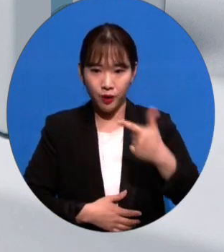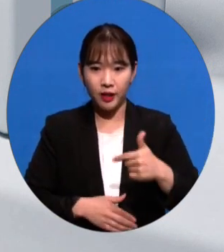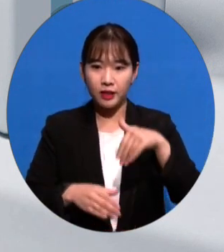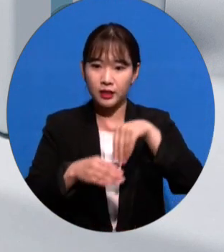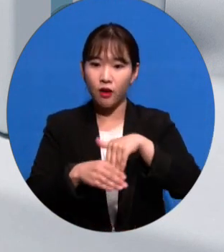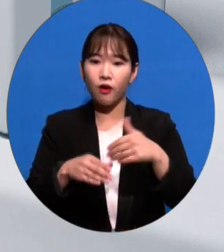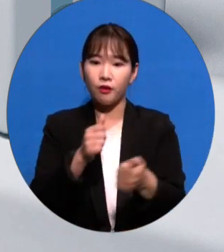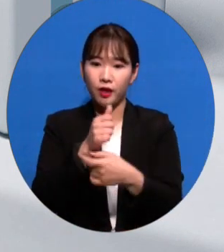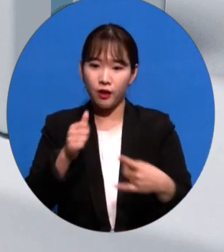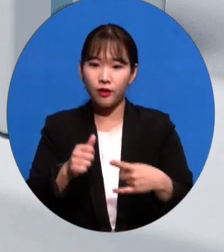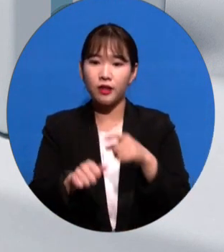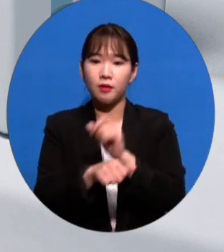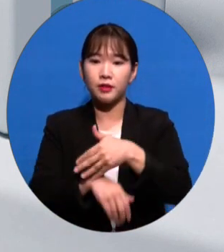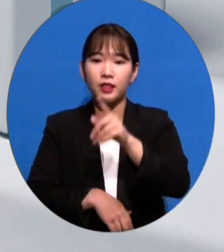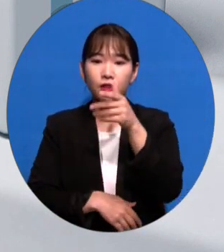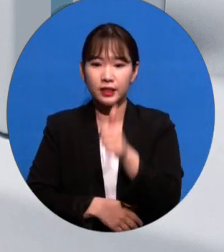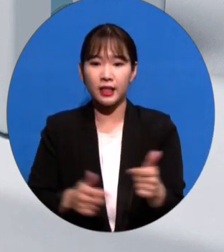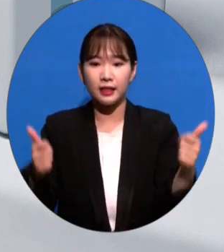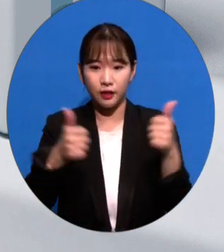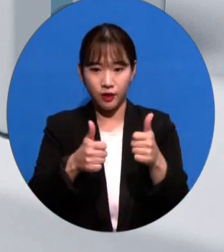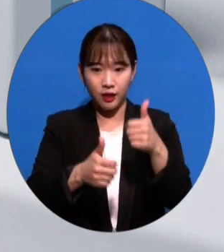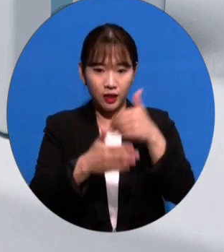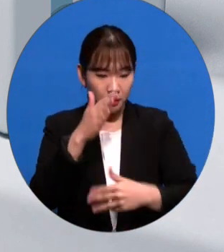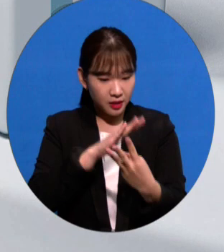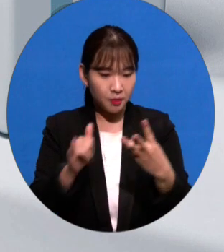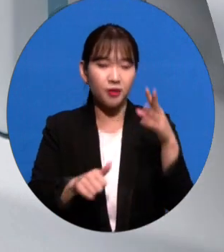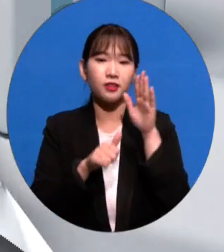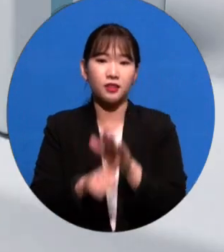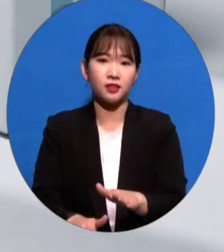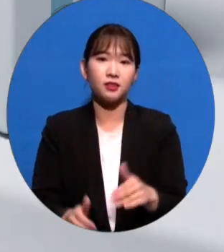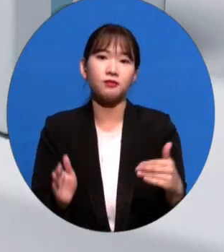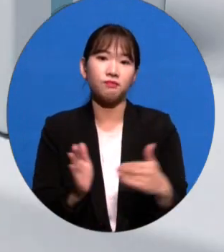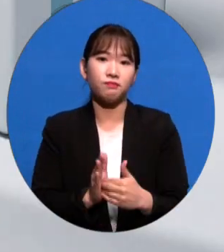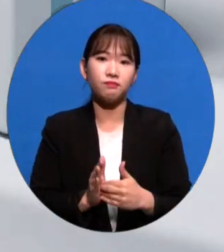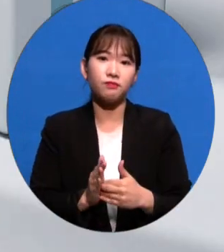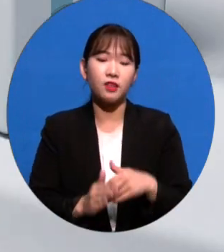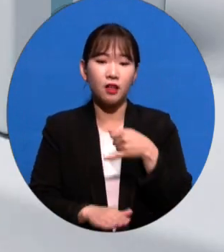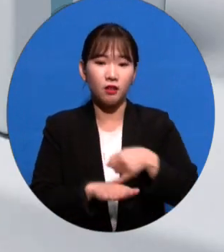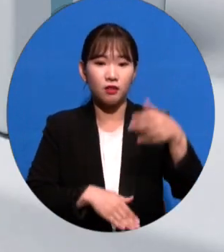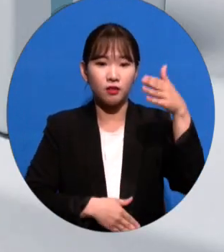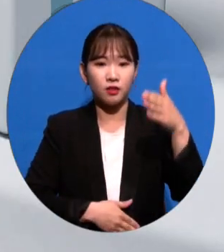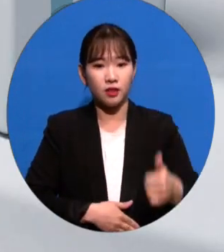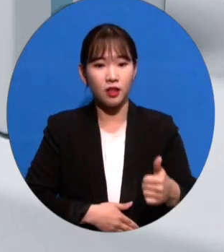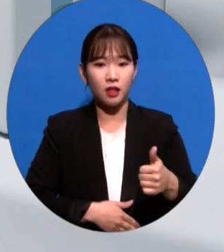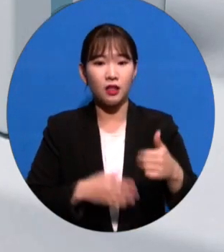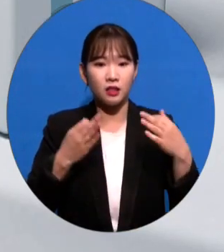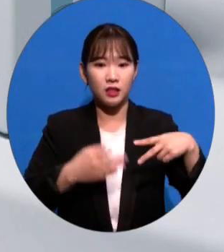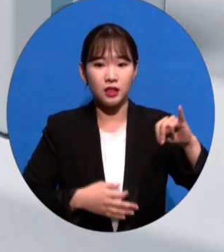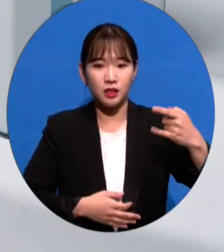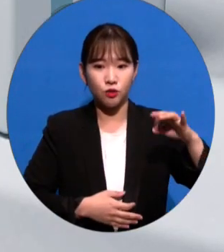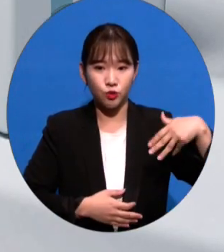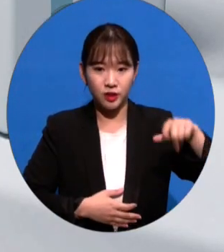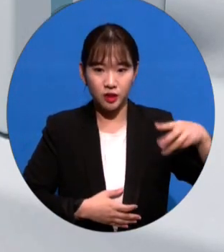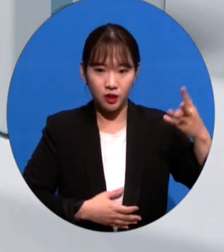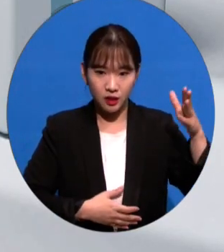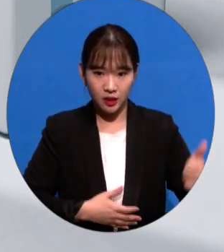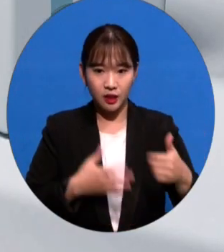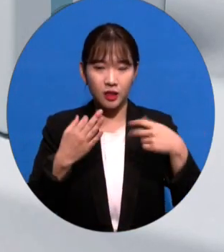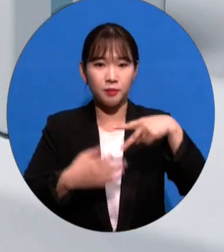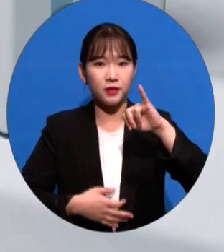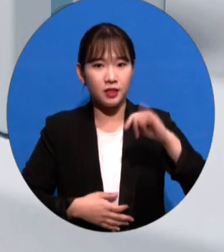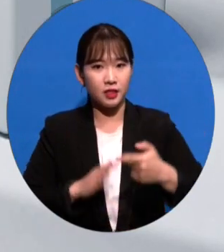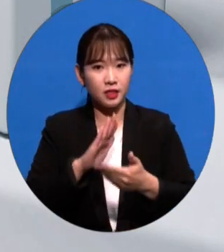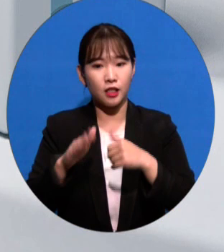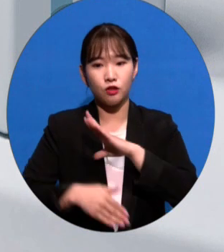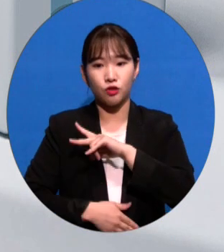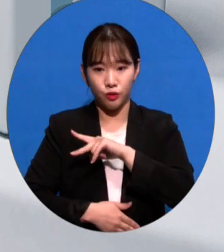사무처장 2파전으로 치르고 나머지 3명은 컷오프됐습니다. 완도군수는 현 신우철 군수와 김신 전